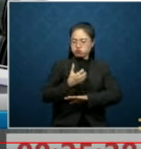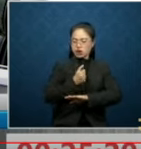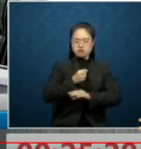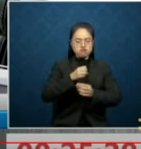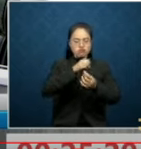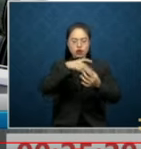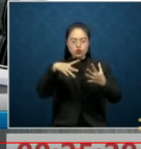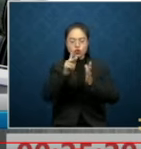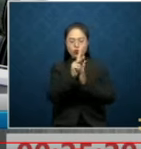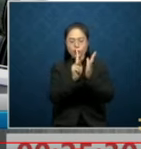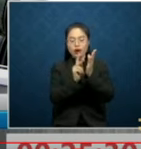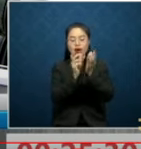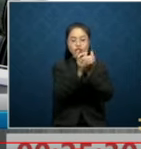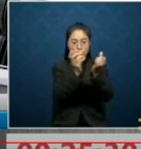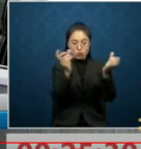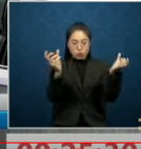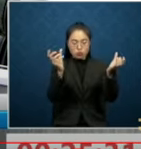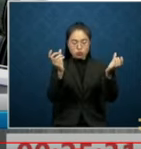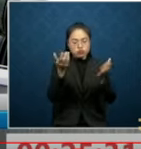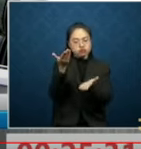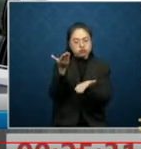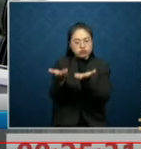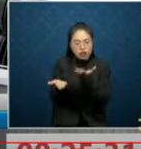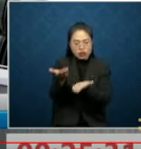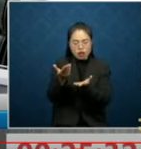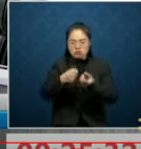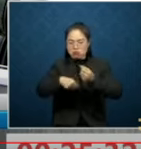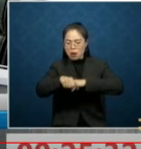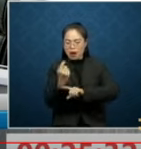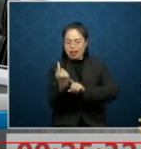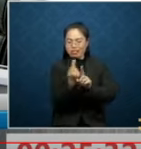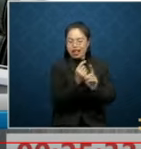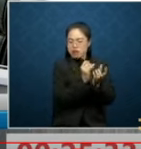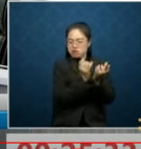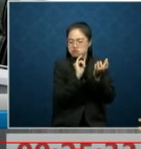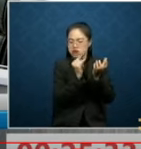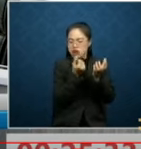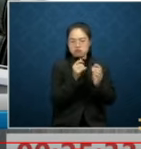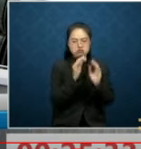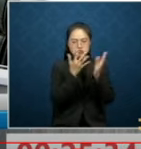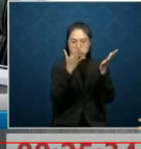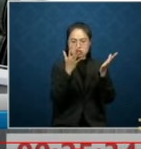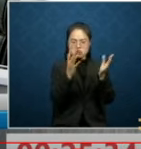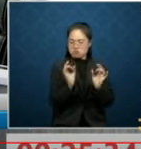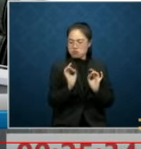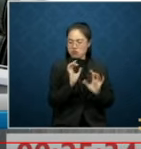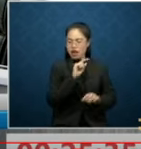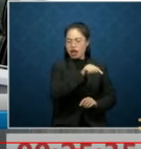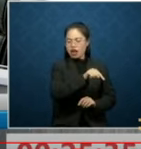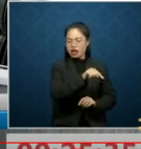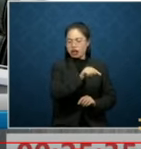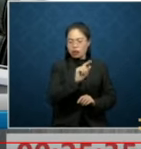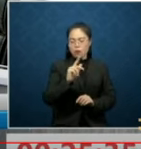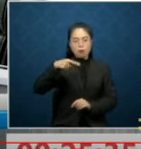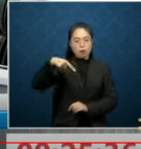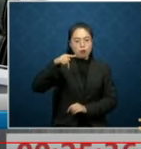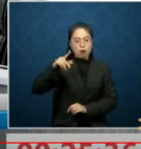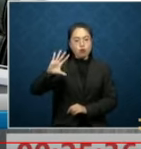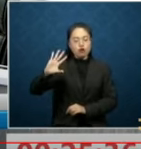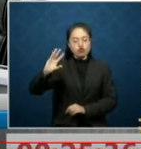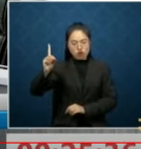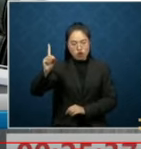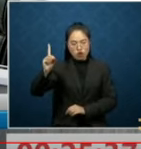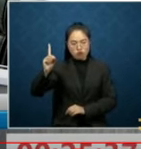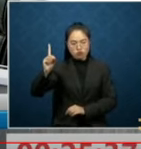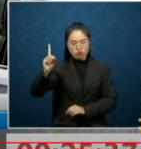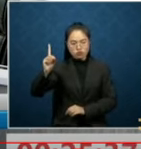รมนูญหรือกฎหมายหรือฝ่าฝืนหรือไม่ปฏิบัติตามมาตรฐานทางจริยธรรมอย่างร้ายแรงเพื่อดำเนินการต่อไปตามรัฐธร